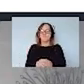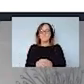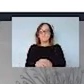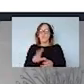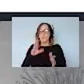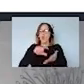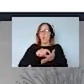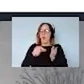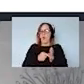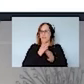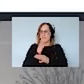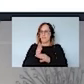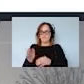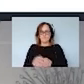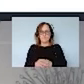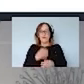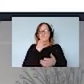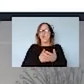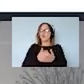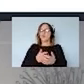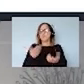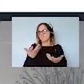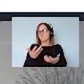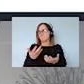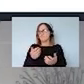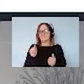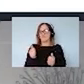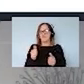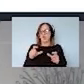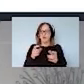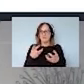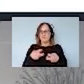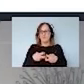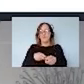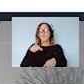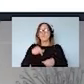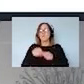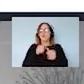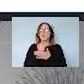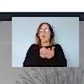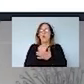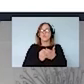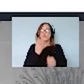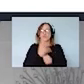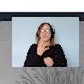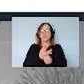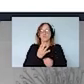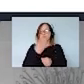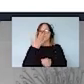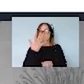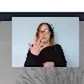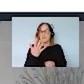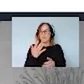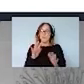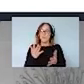z wykorzystania kompetencji cyfrowych. Tych szkoleń w tym roku odbędzie się 45, a właściwie odbędą